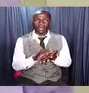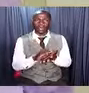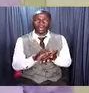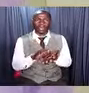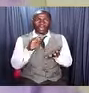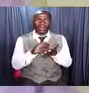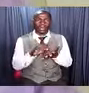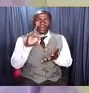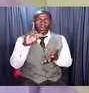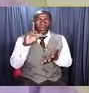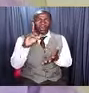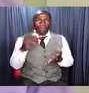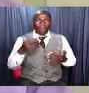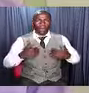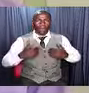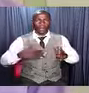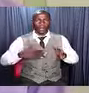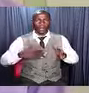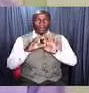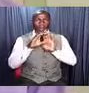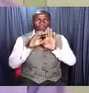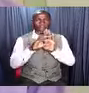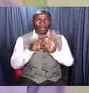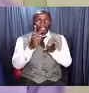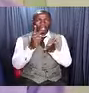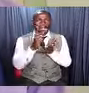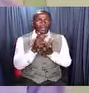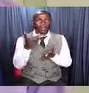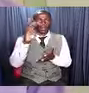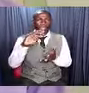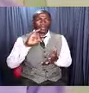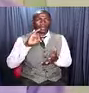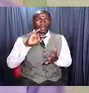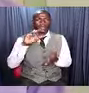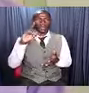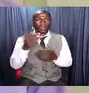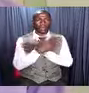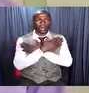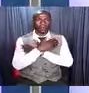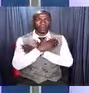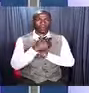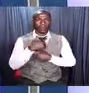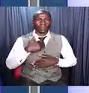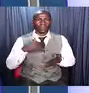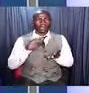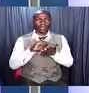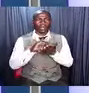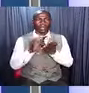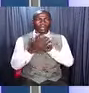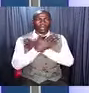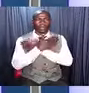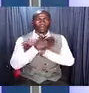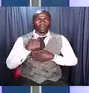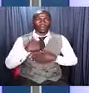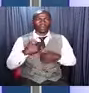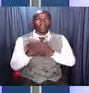yeye aliye na amri zangu. He that hath my commandments. Na kuzishika. And yeye ndiye anipendaye. Is the one who loveth me. Naye anipendaye. And he